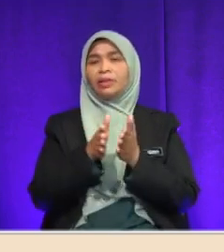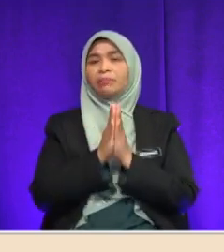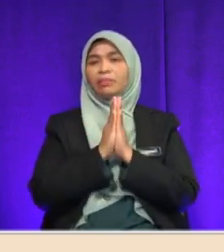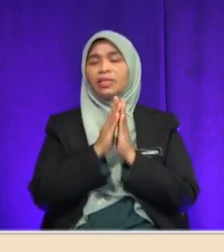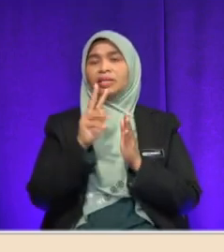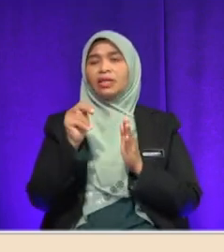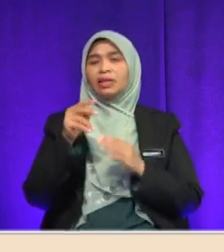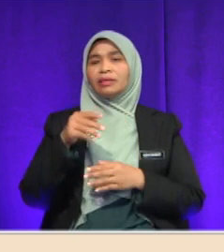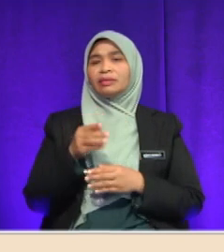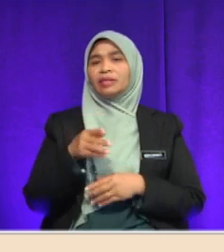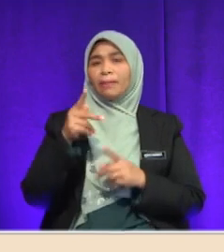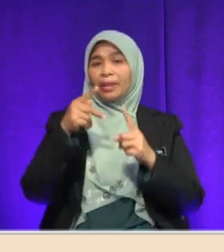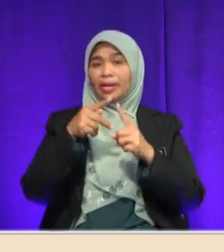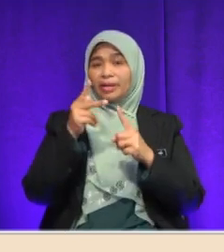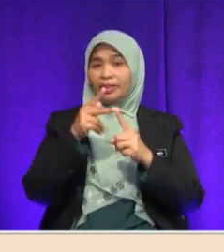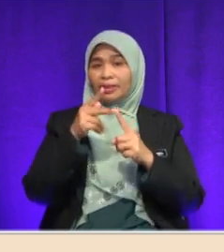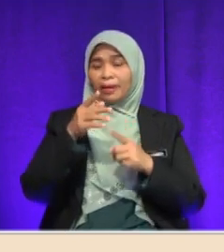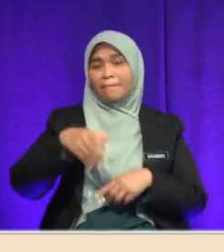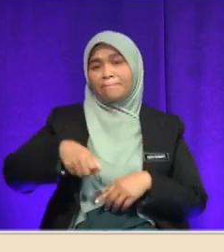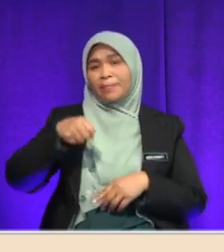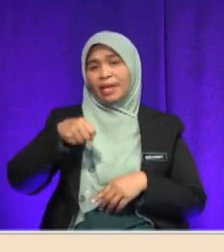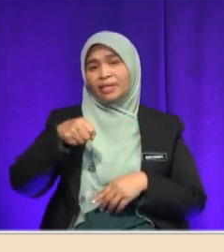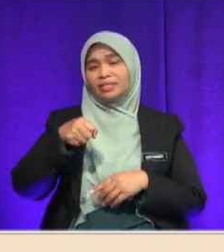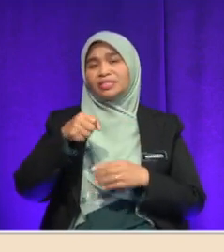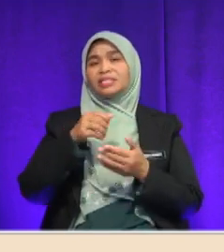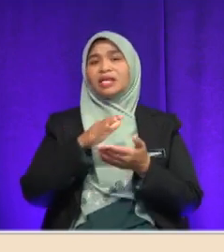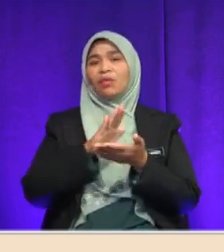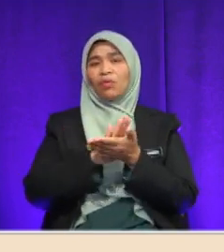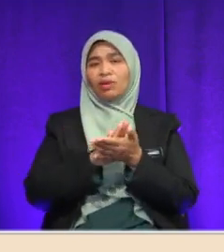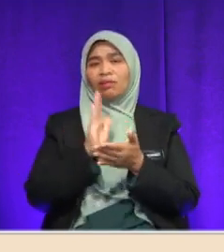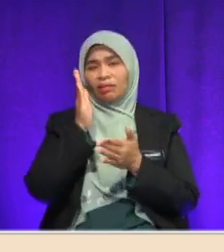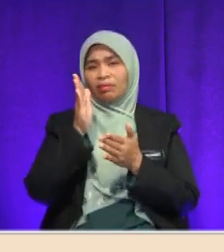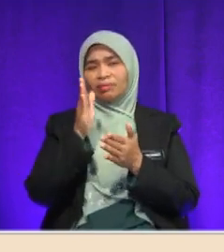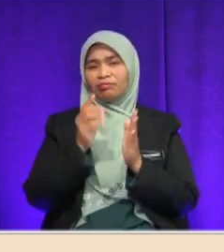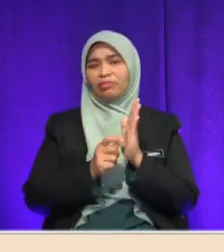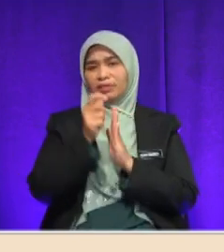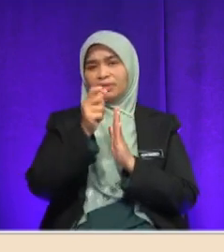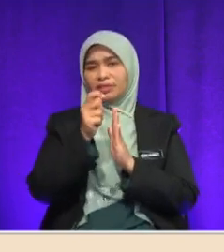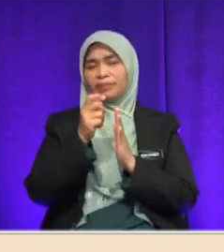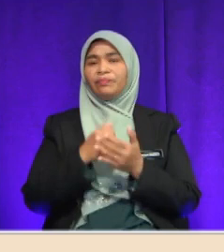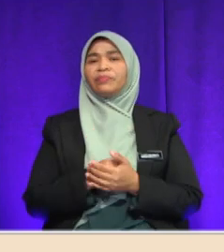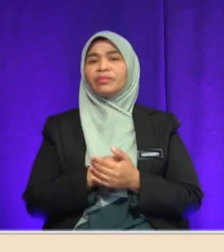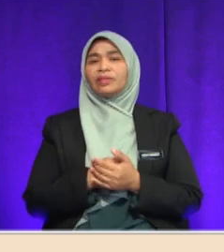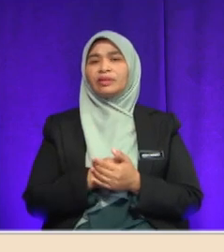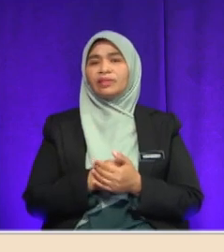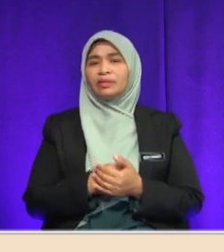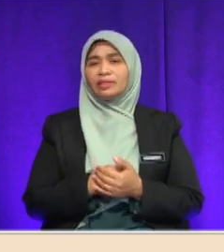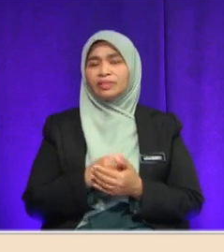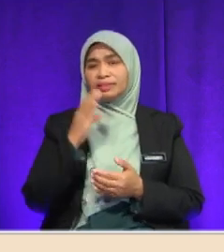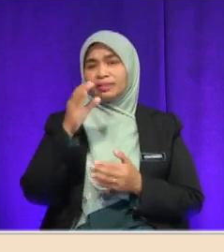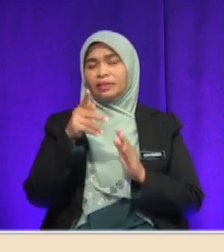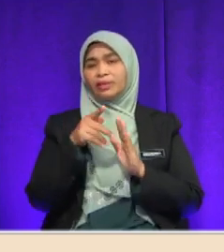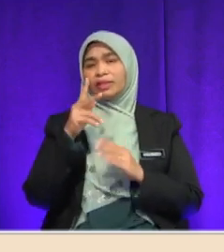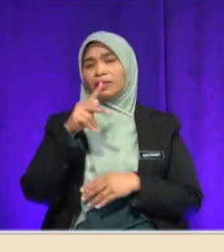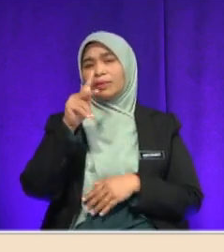sekolah meningkat. B, kelok permintaan beg sekolah akan bergerak ke kiri. C, kelok permintaan beg